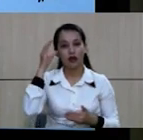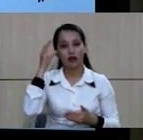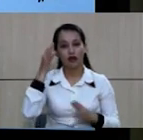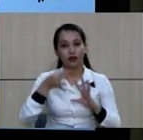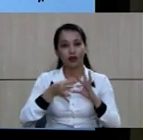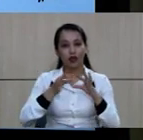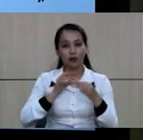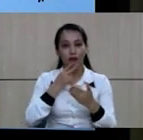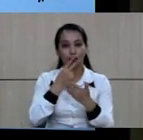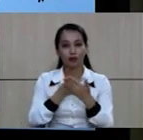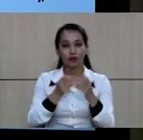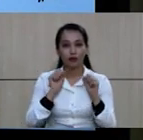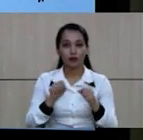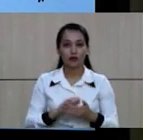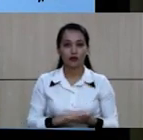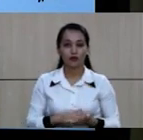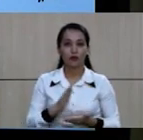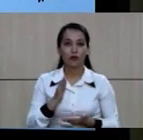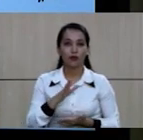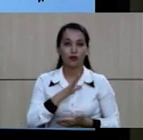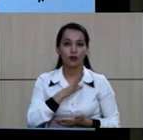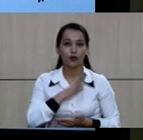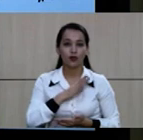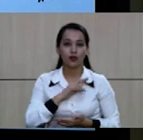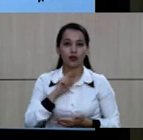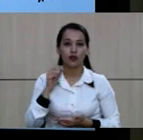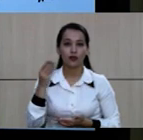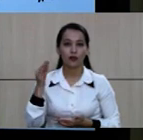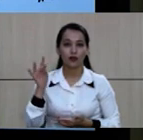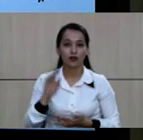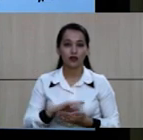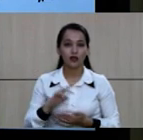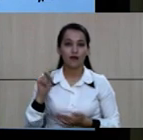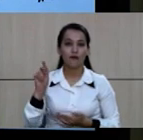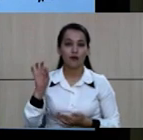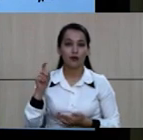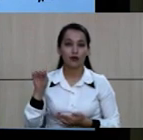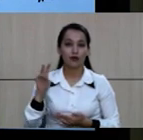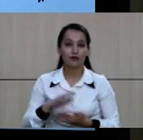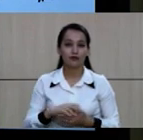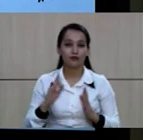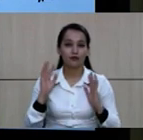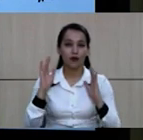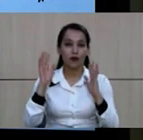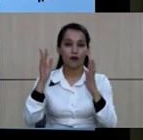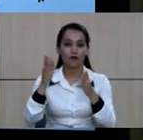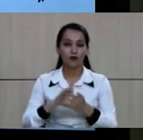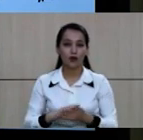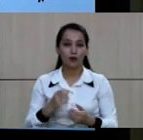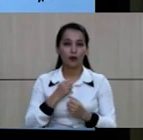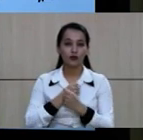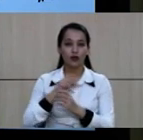aziz o'quvchilar. Bor edi Kashmir navohimda tog', bog'i iram rashkdan ko'ksida